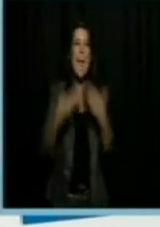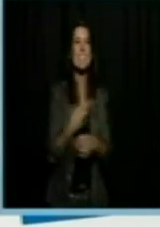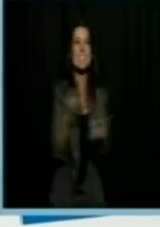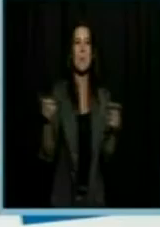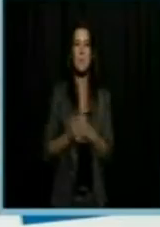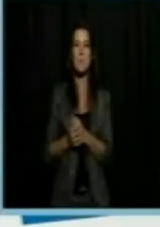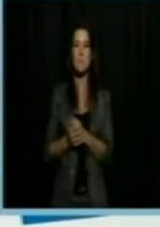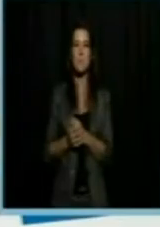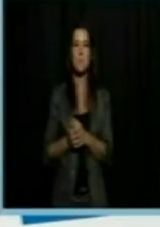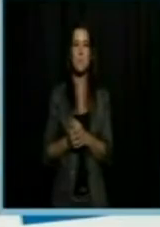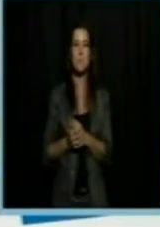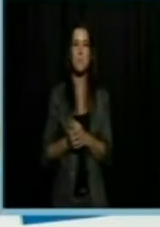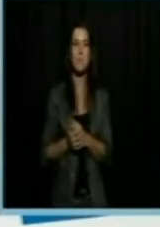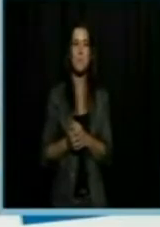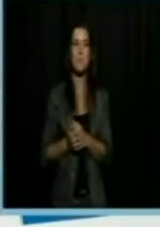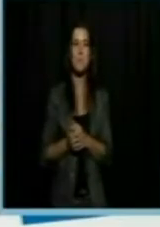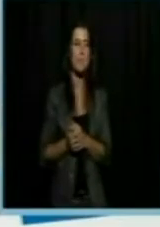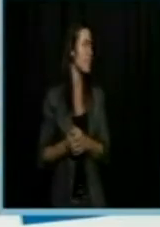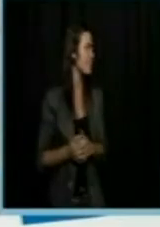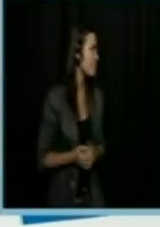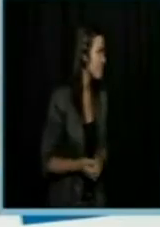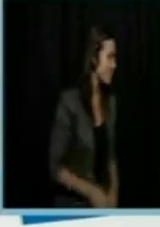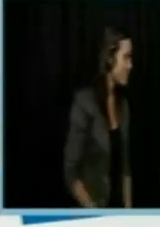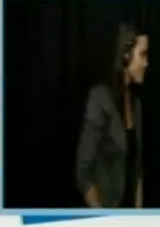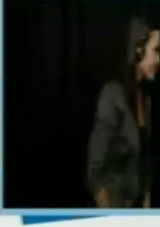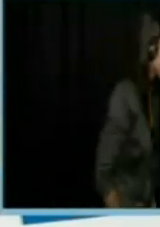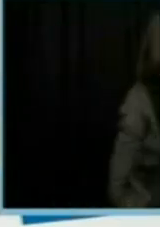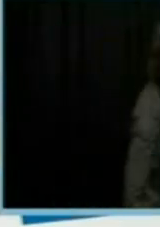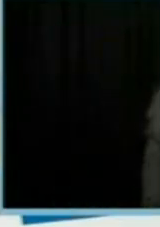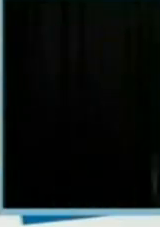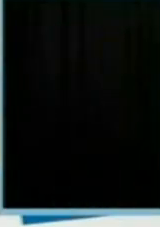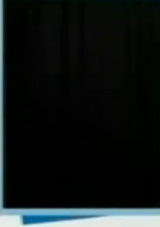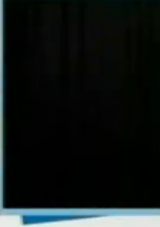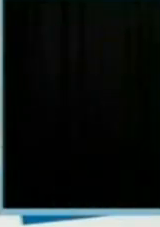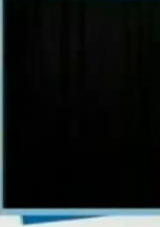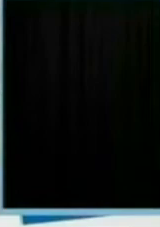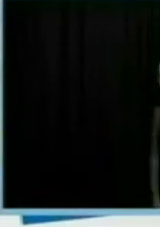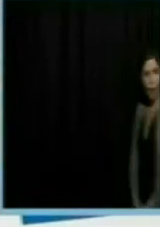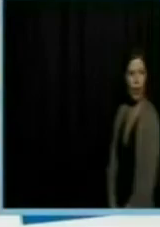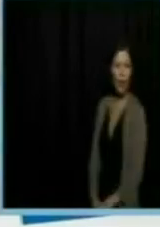Pecora. Senti Aldo, si dice su Twitter, si dice sapevatelo.